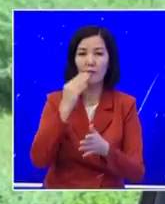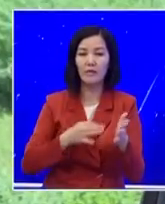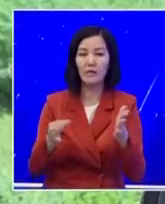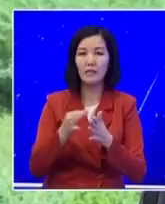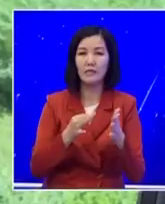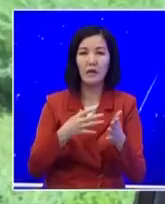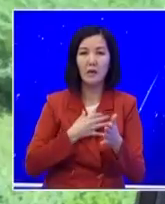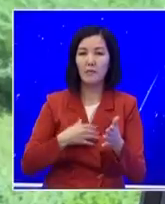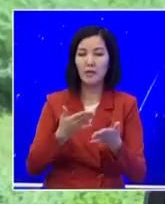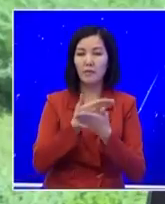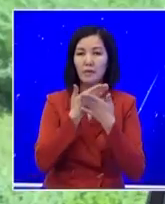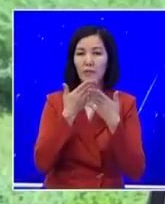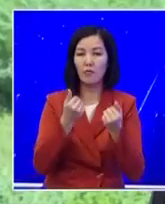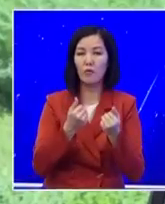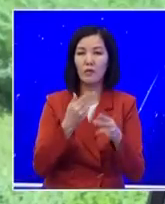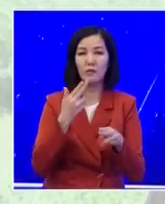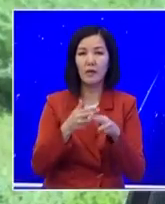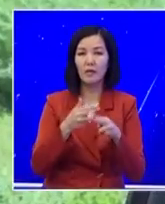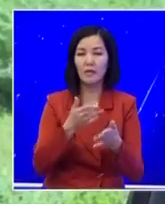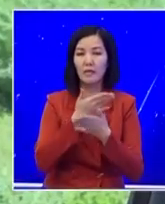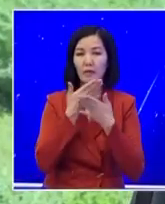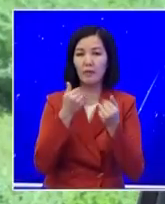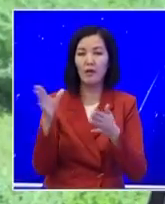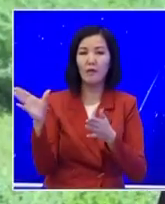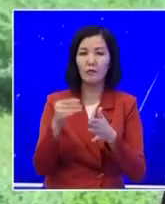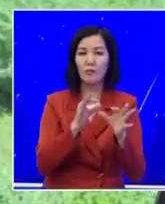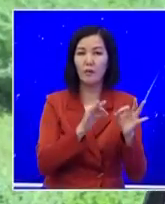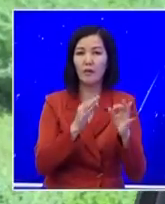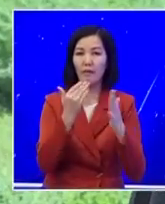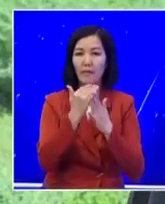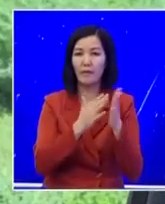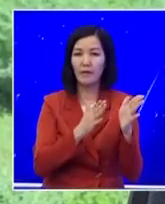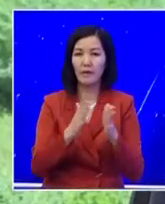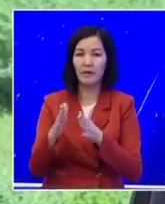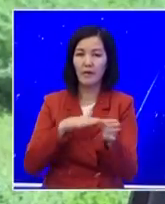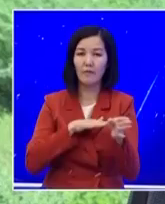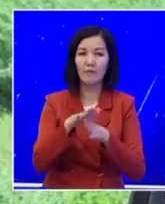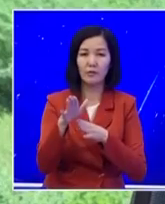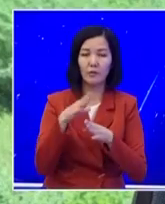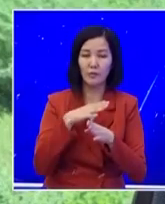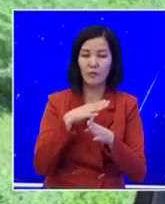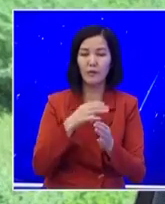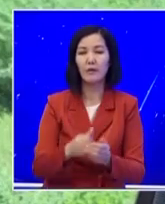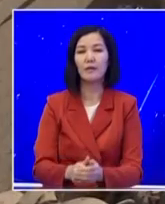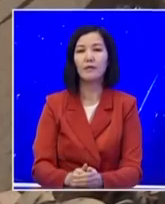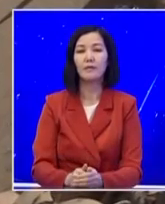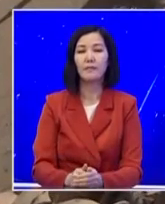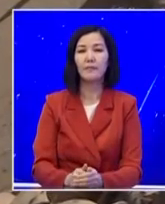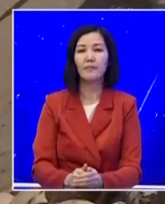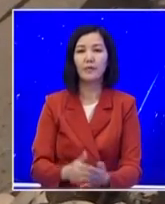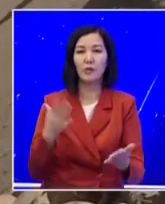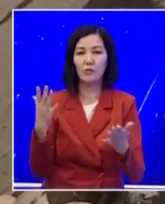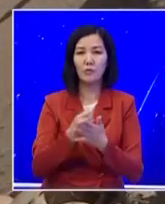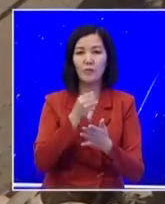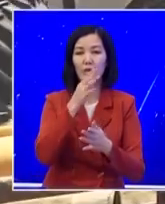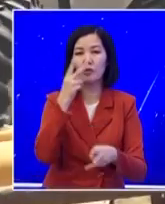мы беспокоились, что не сможем в этом году заняться посевом, но преград не было, поэтому рады, что все сложилось благополучно. Успели в